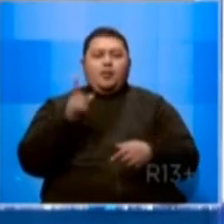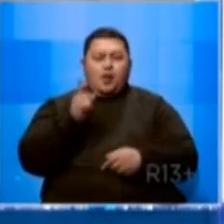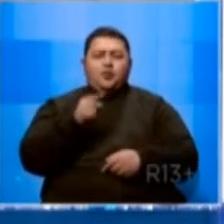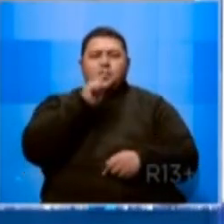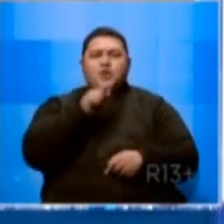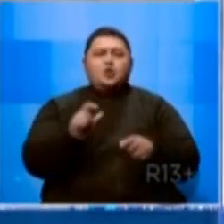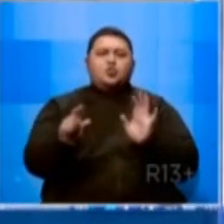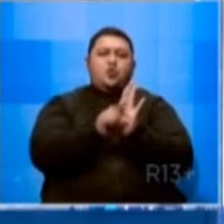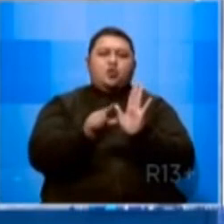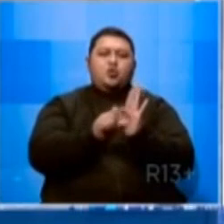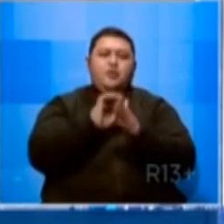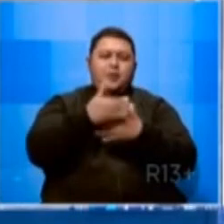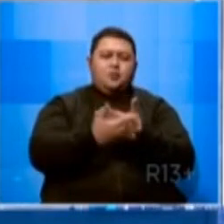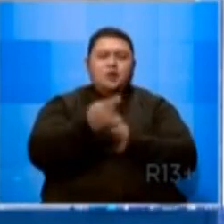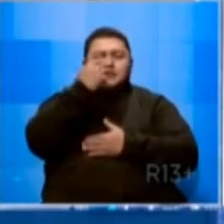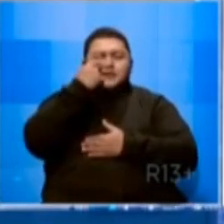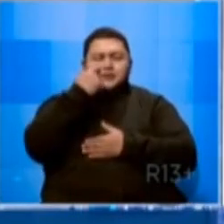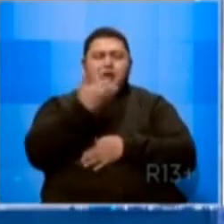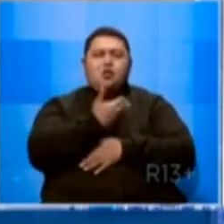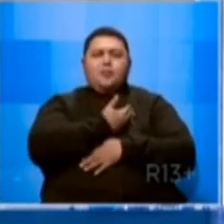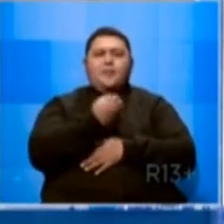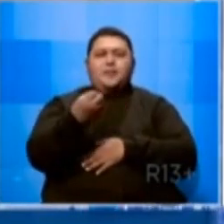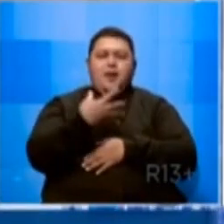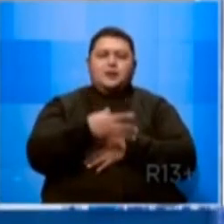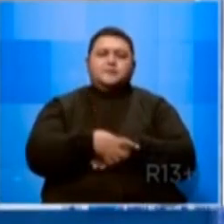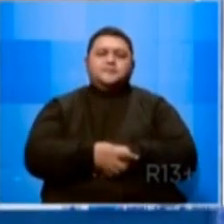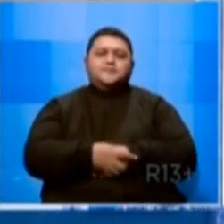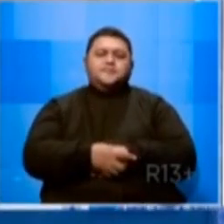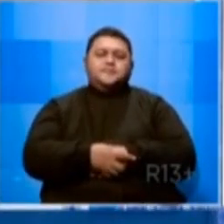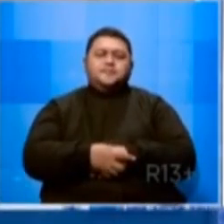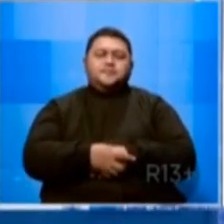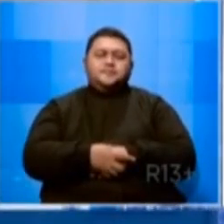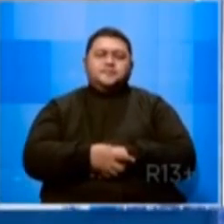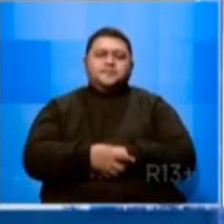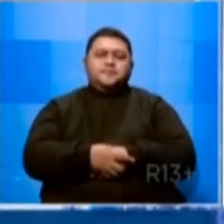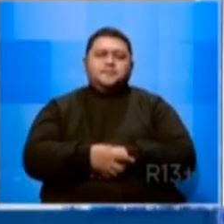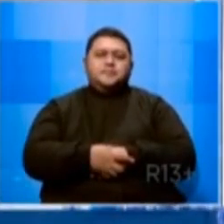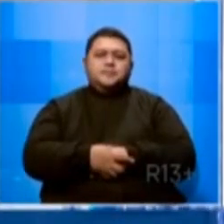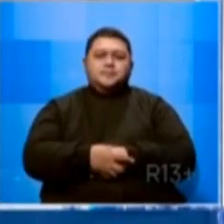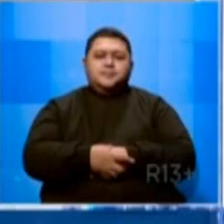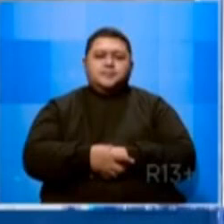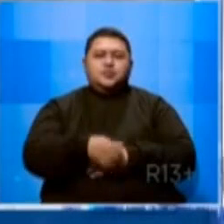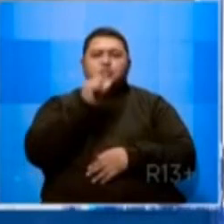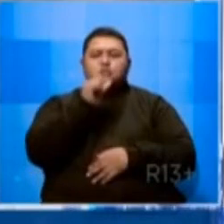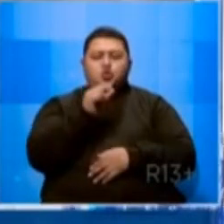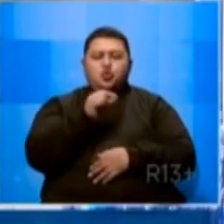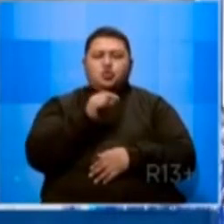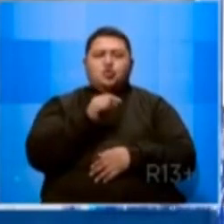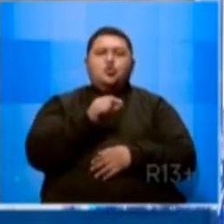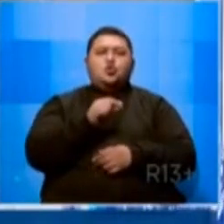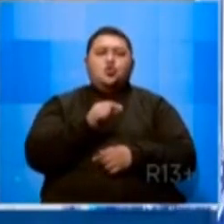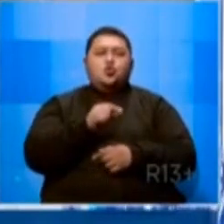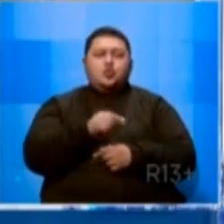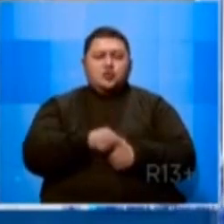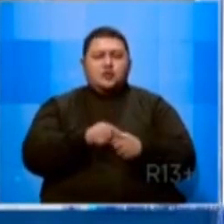perlindungan saksi dan korban di situ menyatakan bahwa seorang Justice kolaborator mendapat